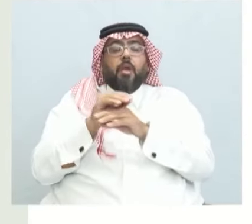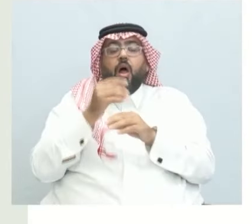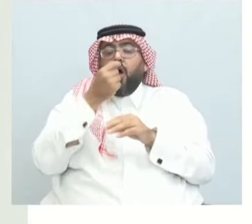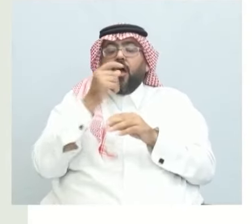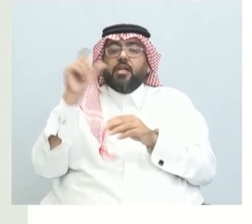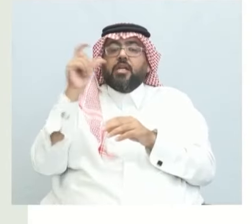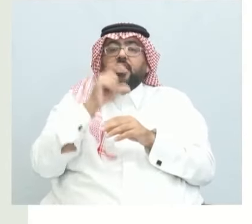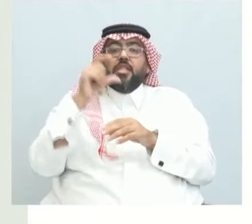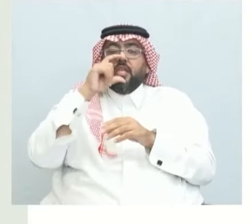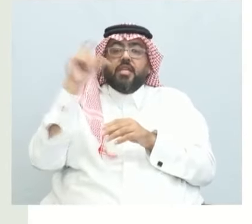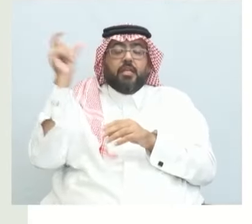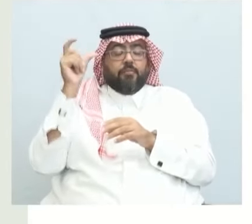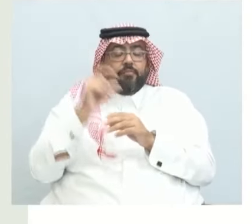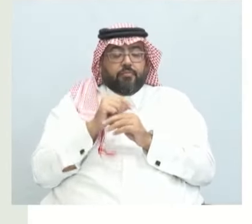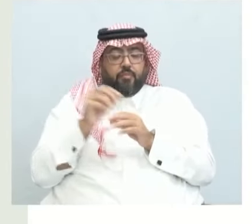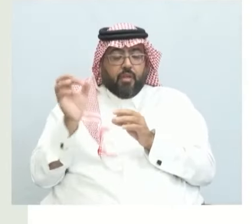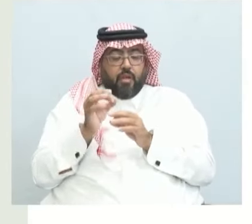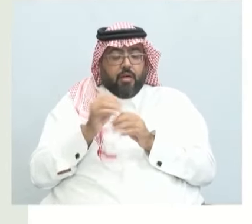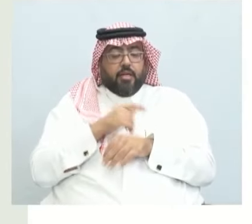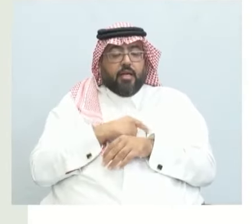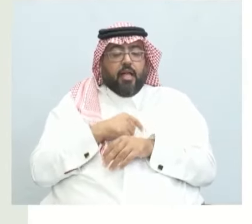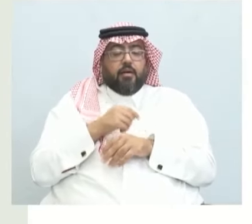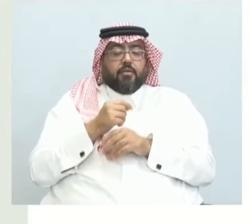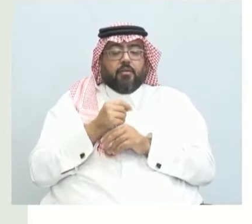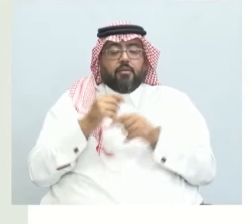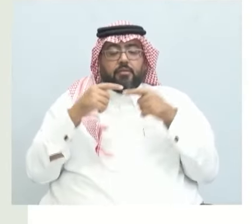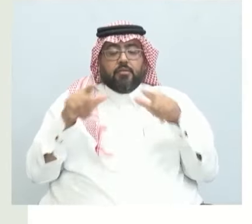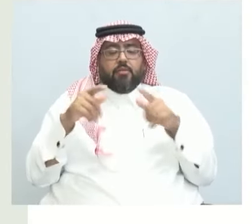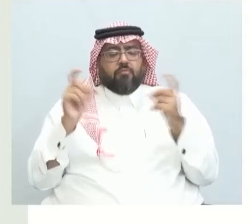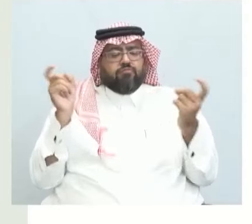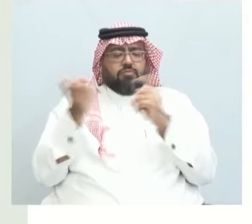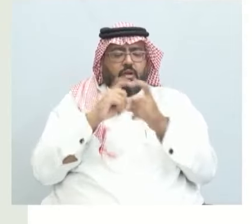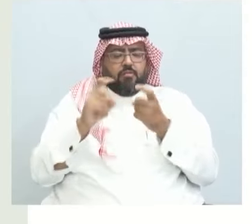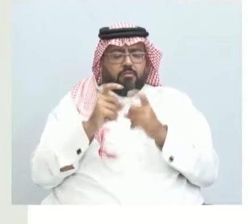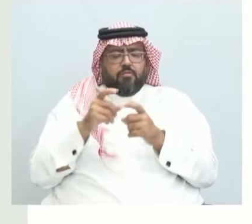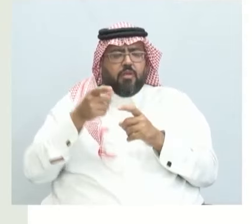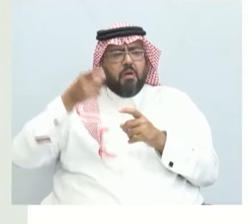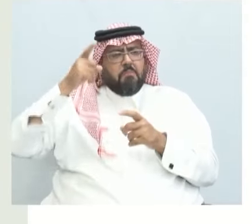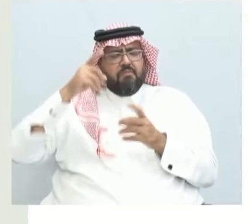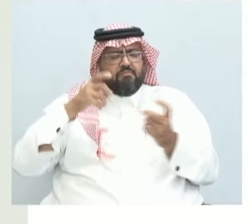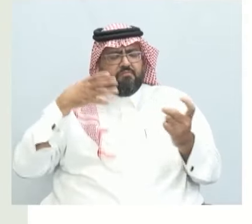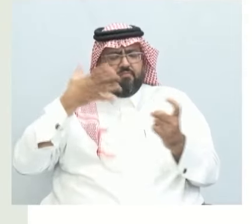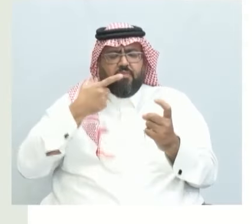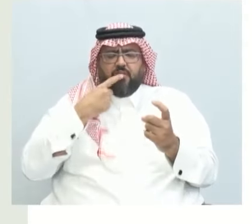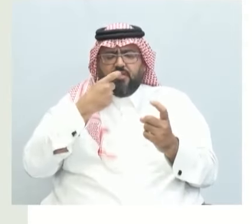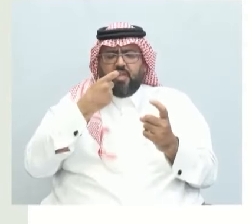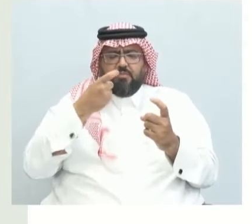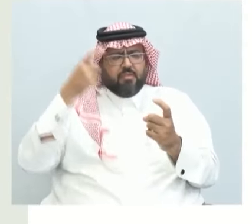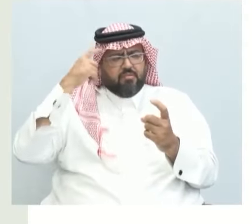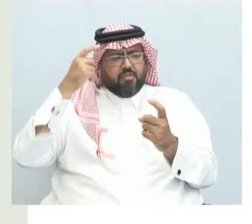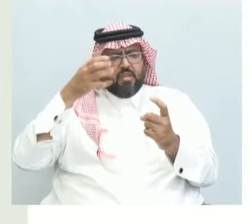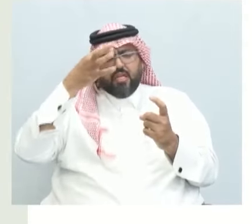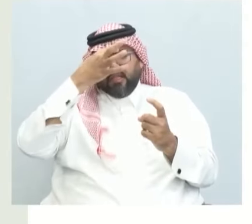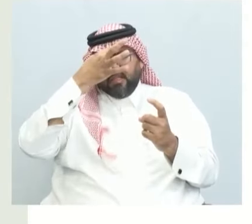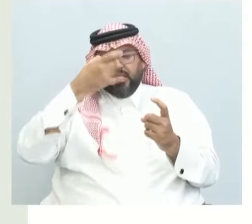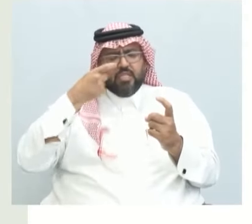وعادات واقرب الاعراف سبب تسميه هذا العصر بتلك التسميه هي انتشار الحروب وان والحماقات بعضهم قال ان هذا راي من الاراء